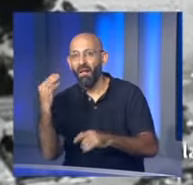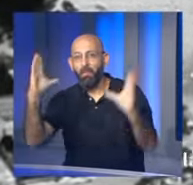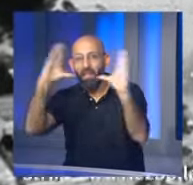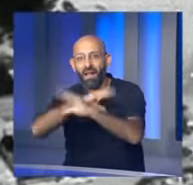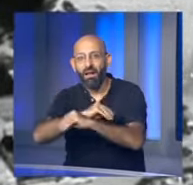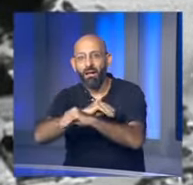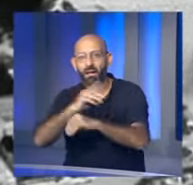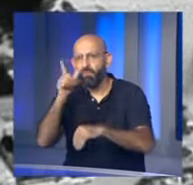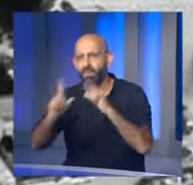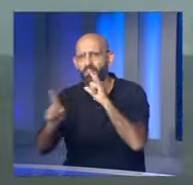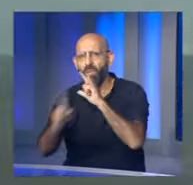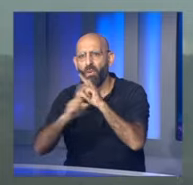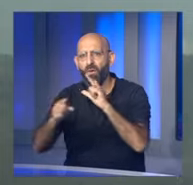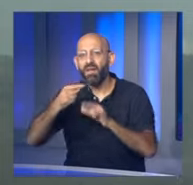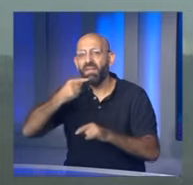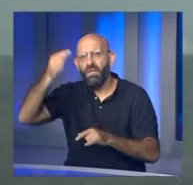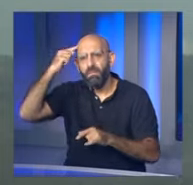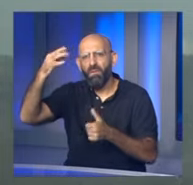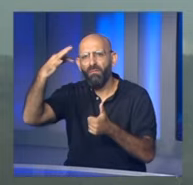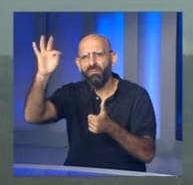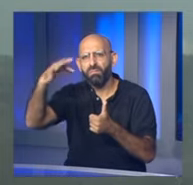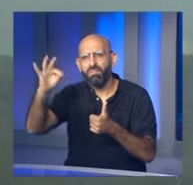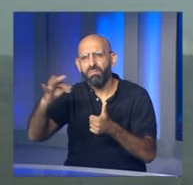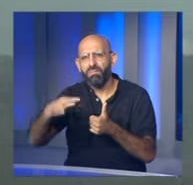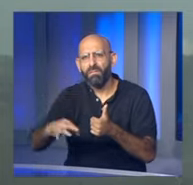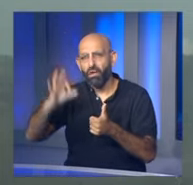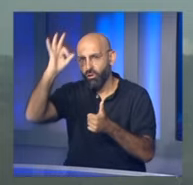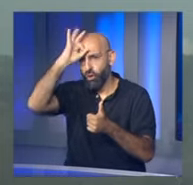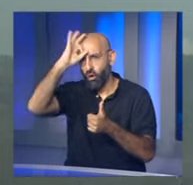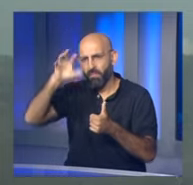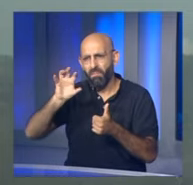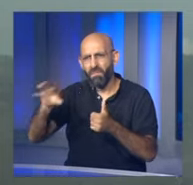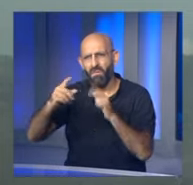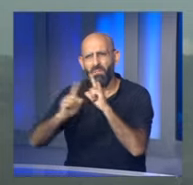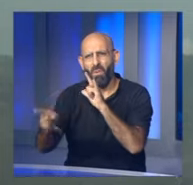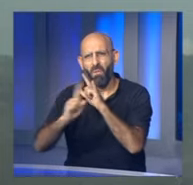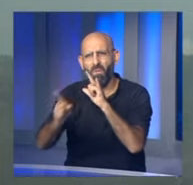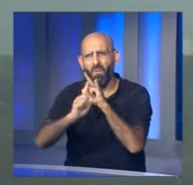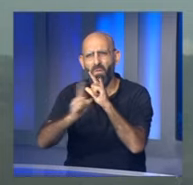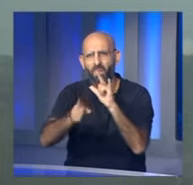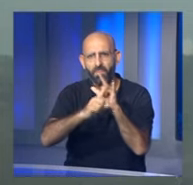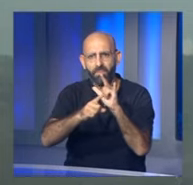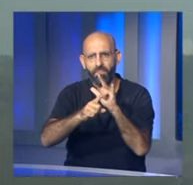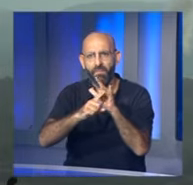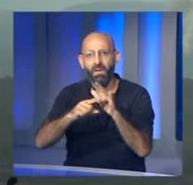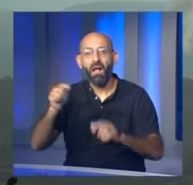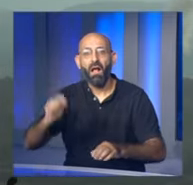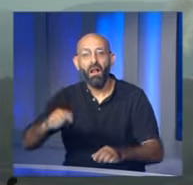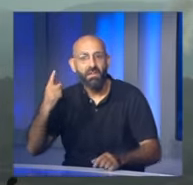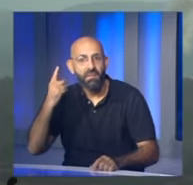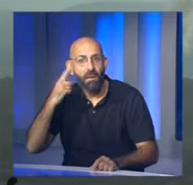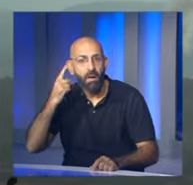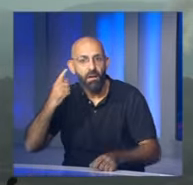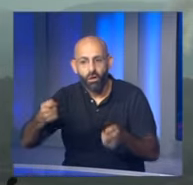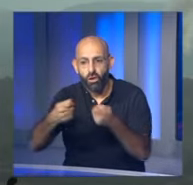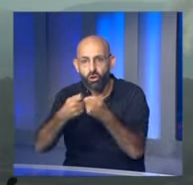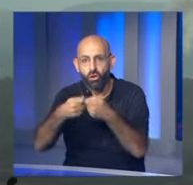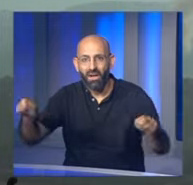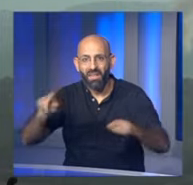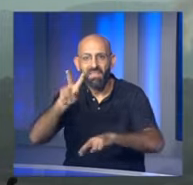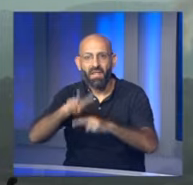الجرحى وقبيل المساء شن غارات على بلدات طير حرفه خربه سلم كونين كفررمان كفر دونين